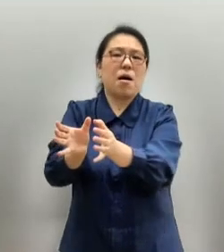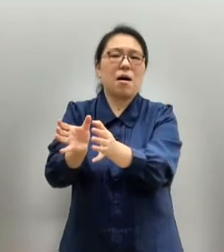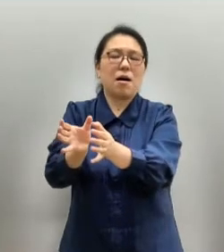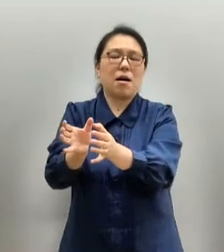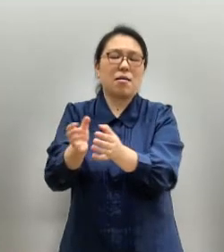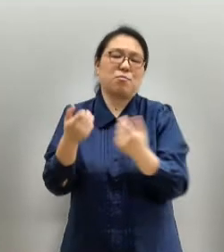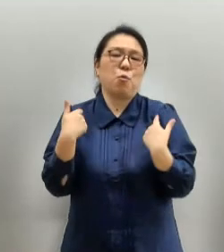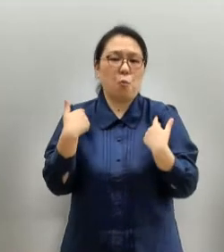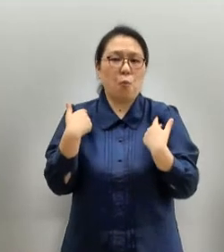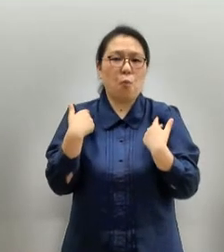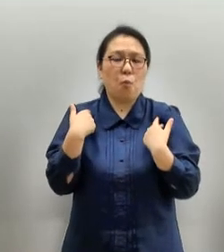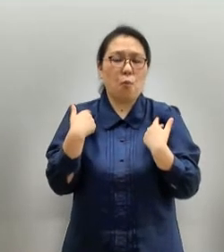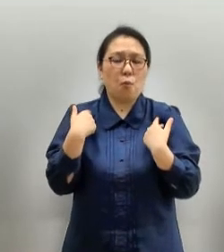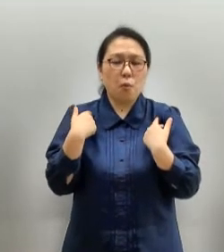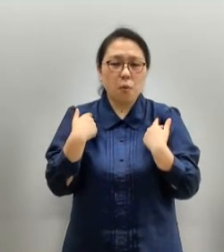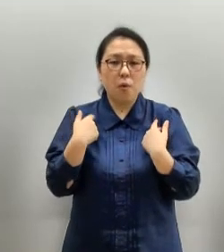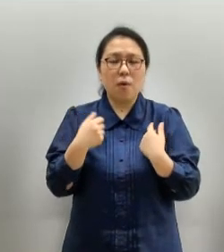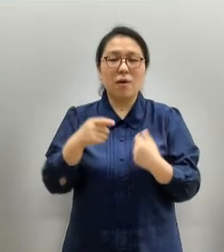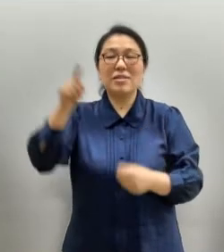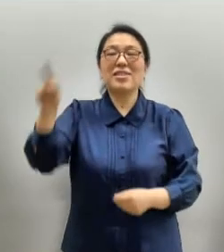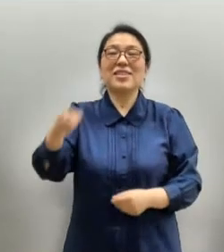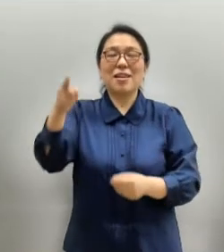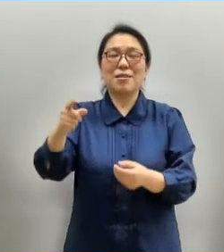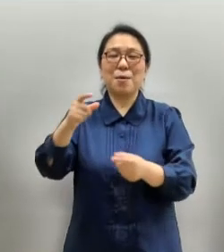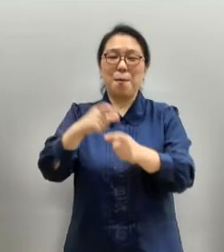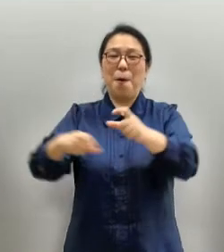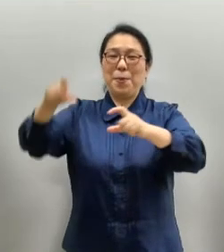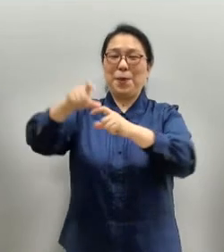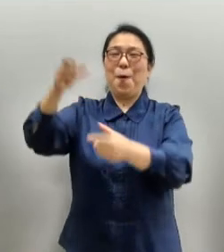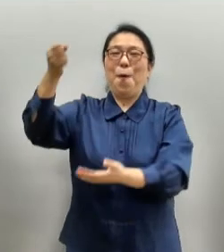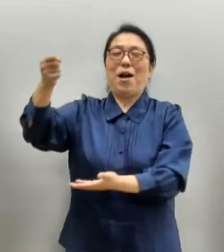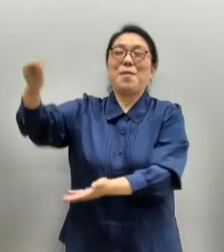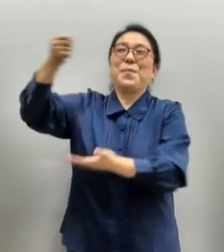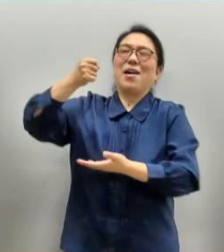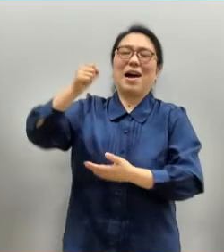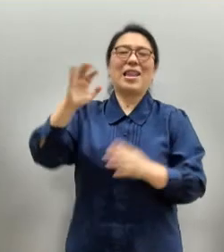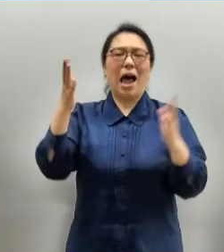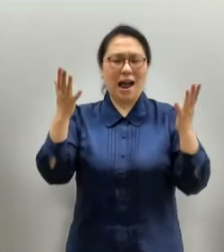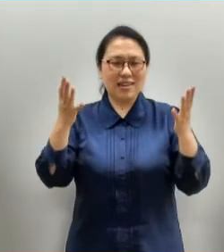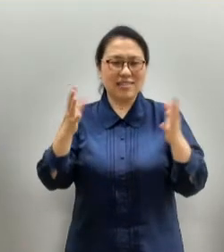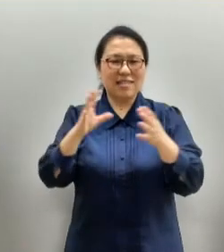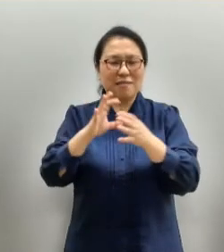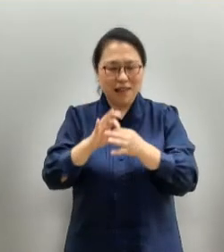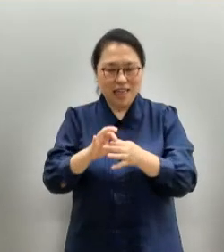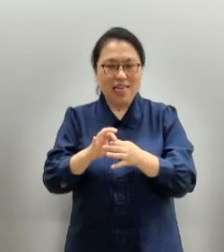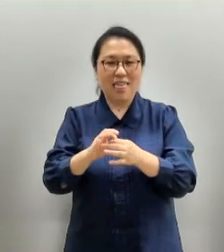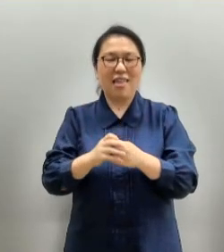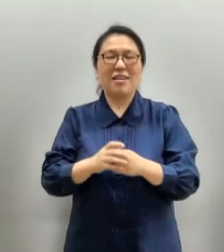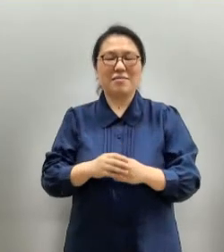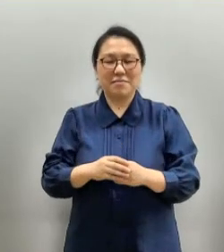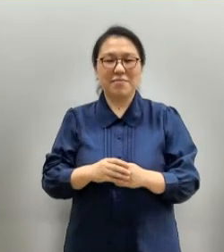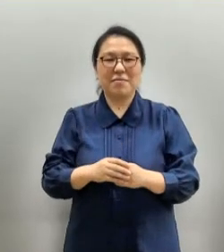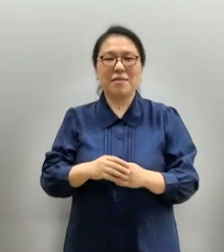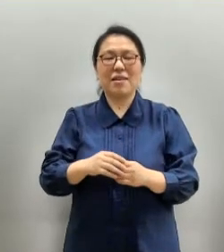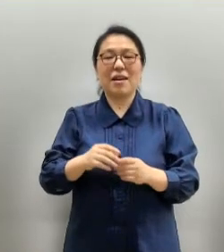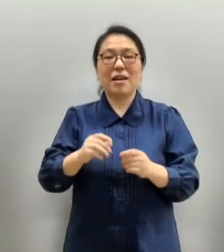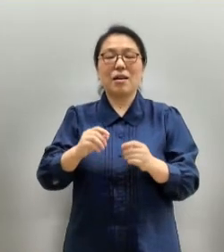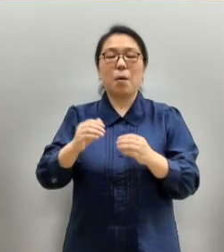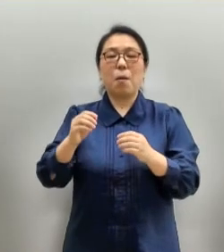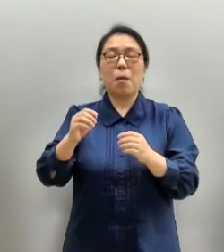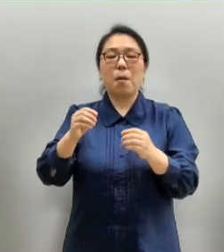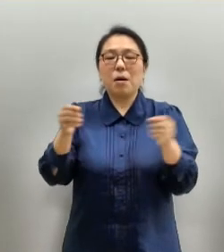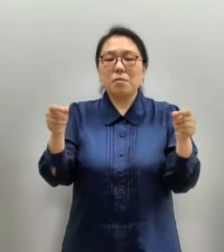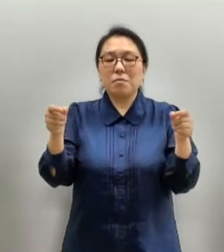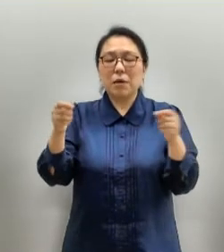という仕組みはありませんので、自分たちの努力しかありません。でそういう意味でそういう長期的にですね、市民に迷惑をかけ